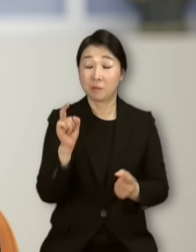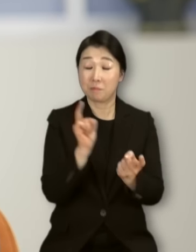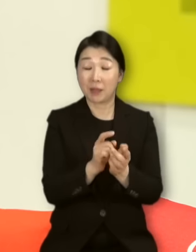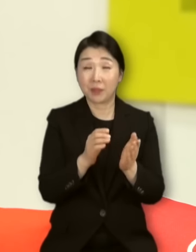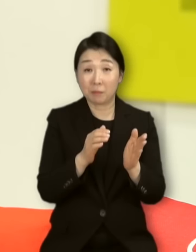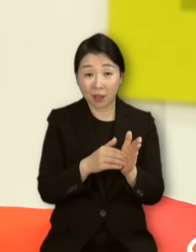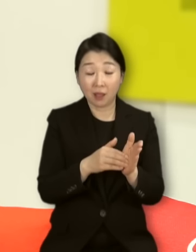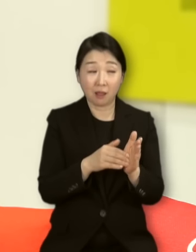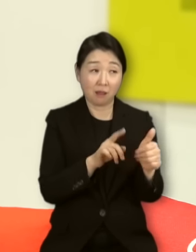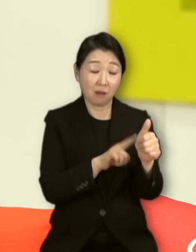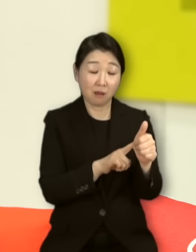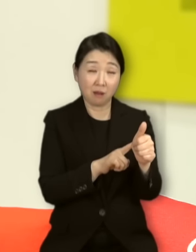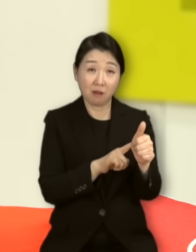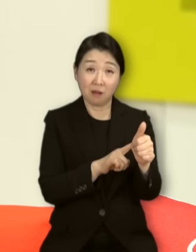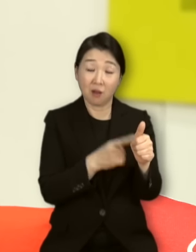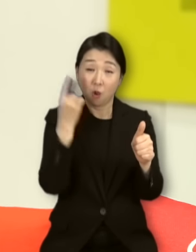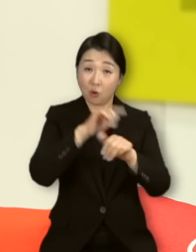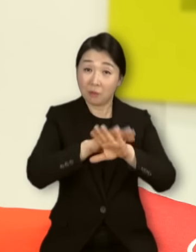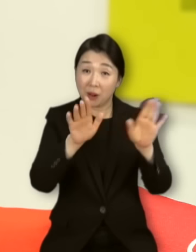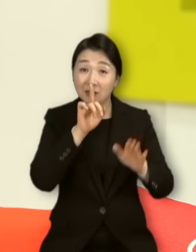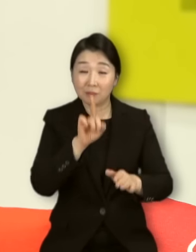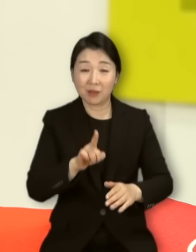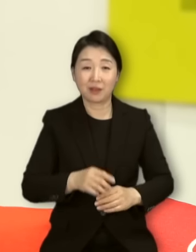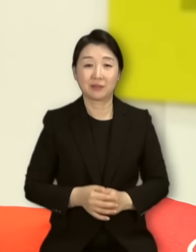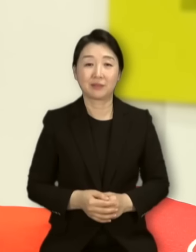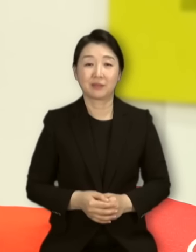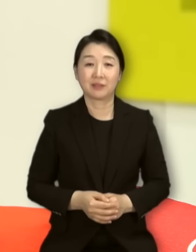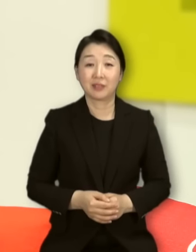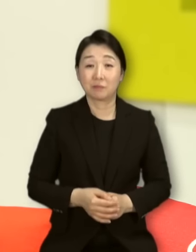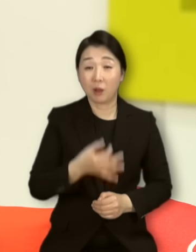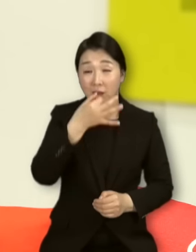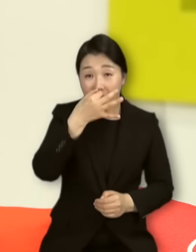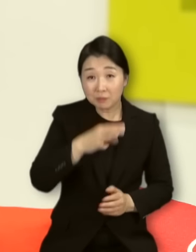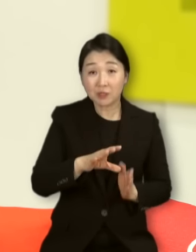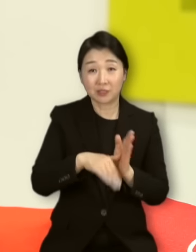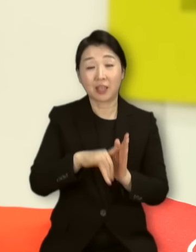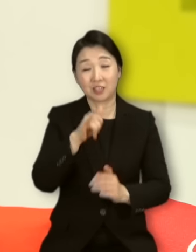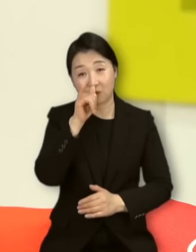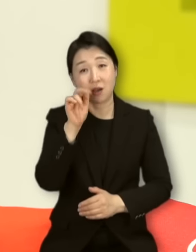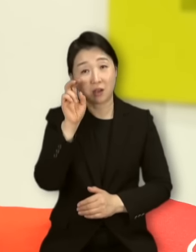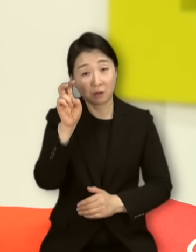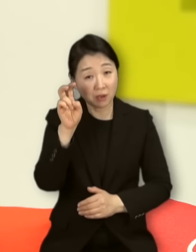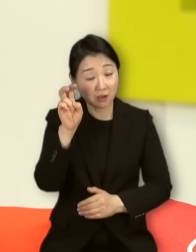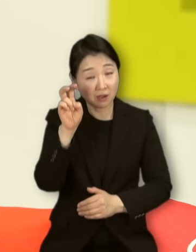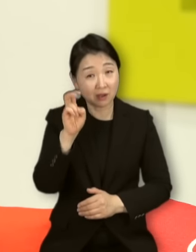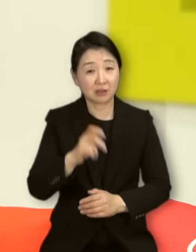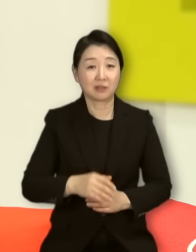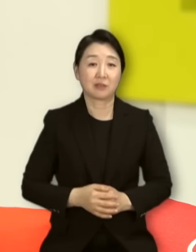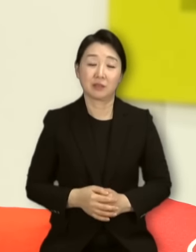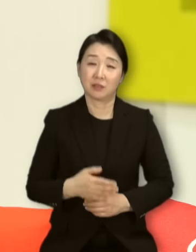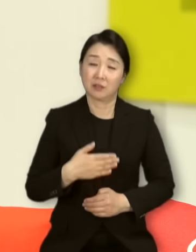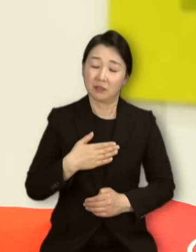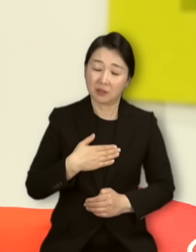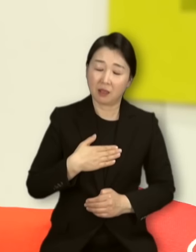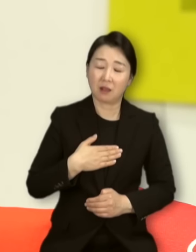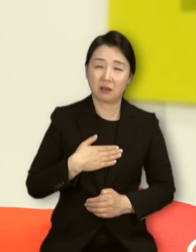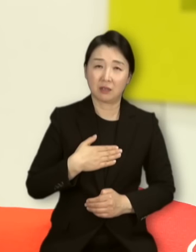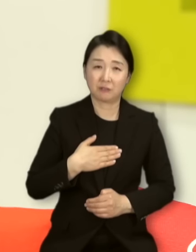거예요 제가 문명 생활이 굉장히 길었어요 예 그 와중에 이제 데뷰는 97년도에